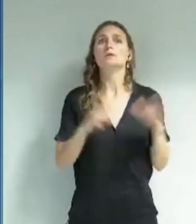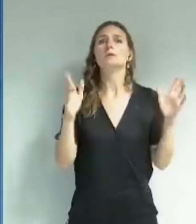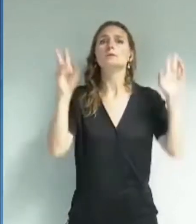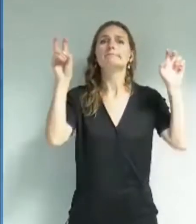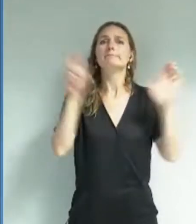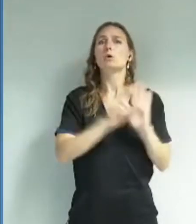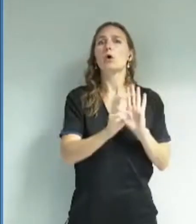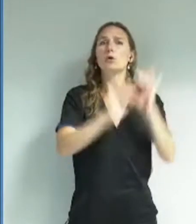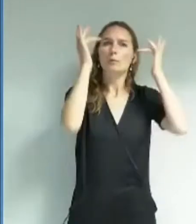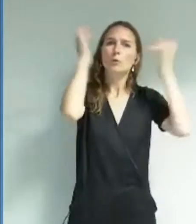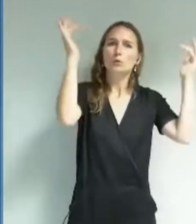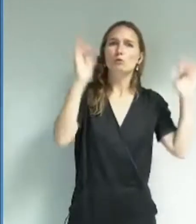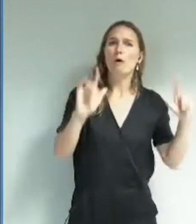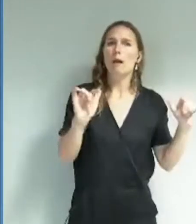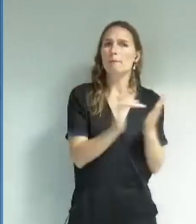rend